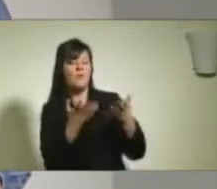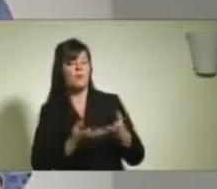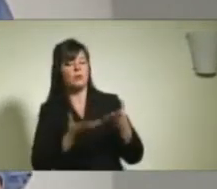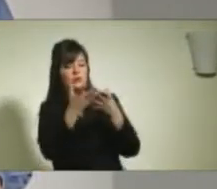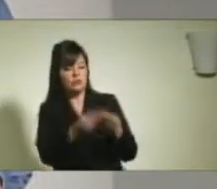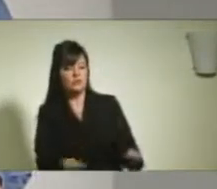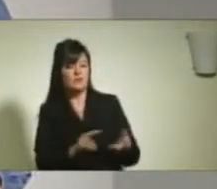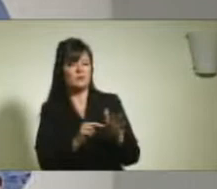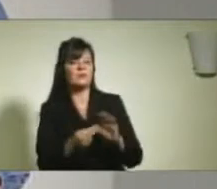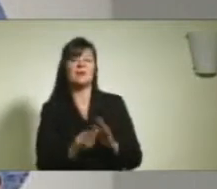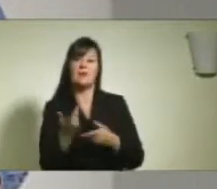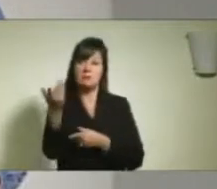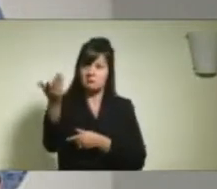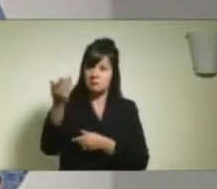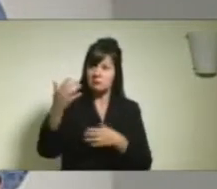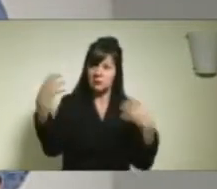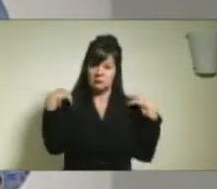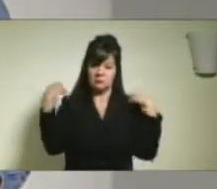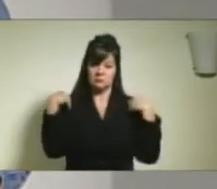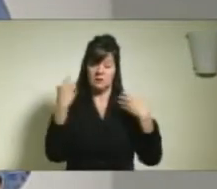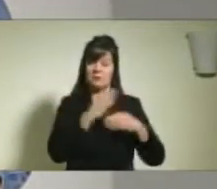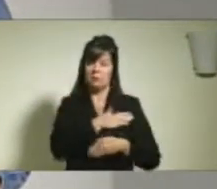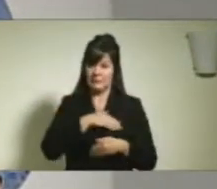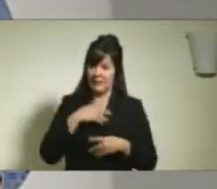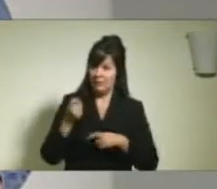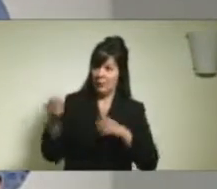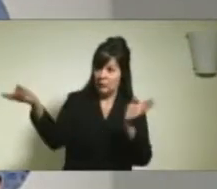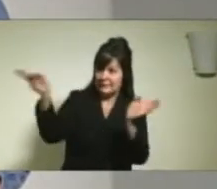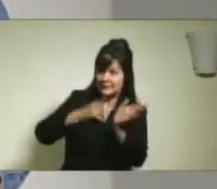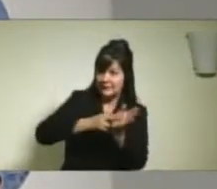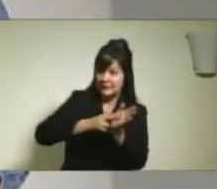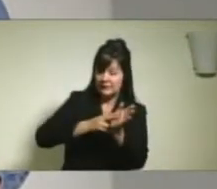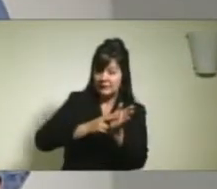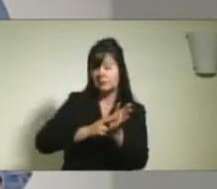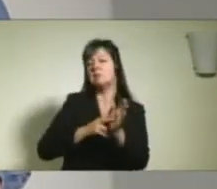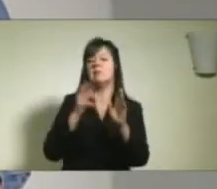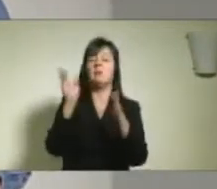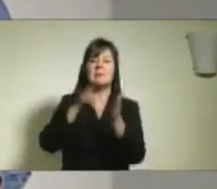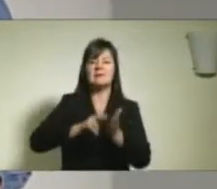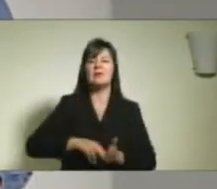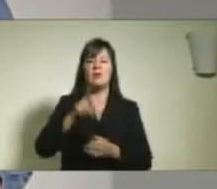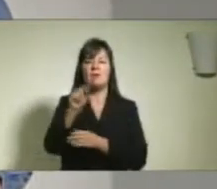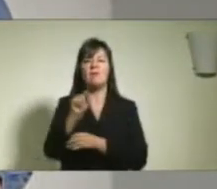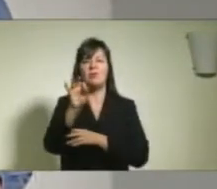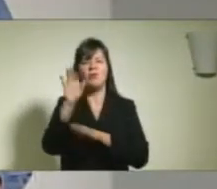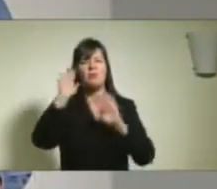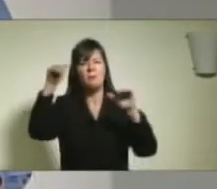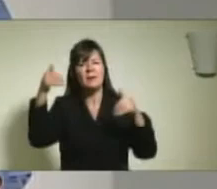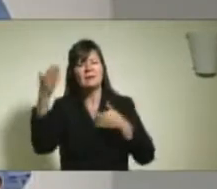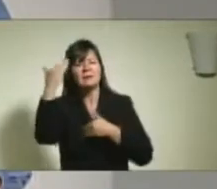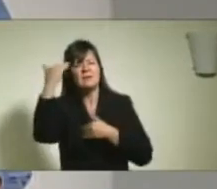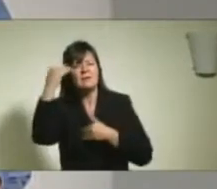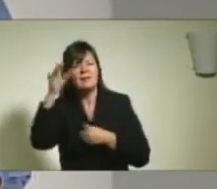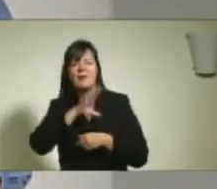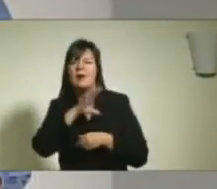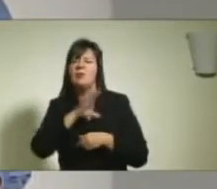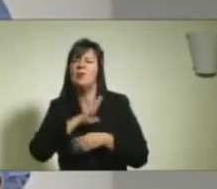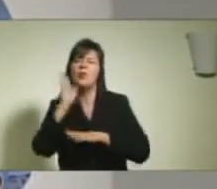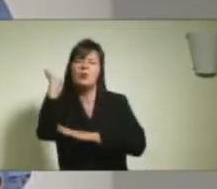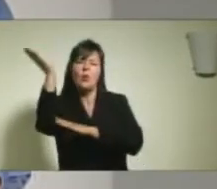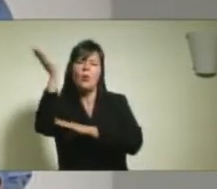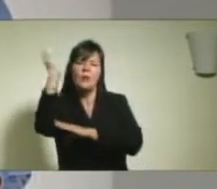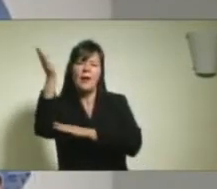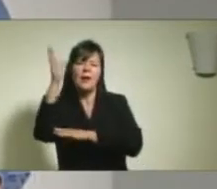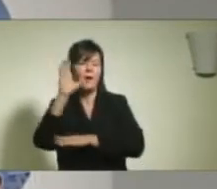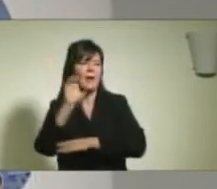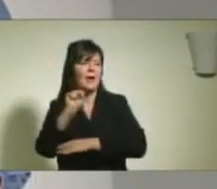qu'ils signent ou non la pétition, le 28 et le 29 mai, vous savez que le SCFP tiendra son congrès. Et si